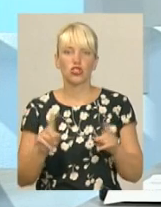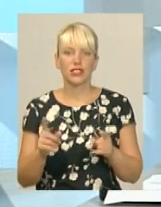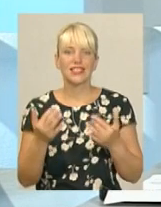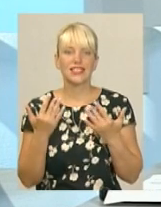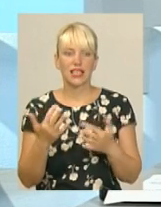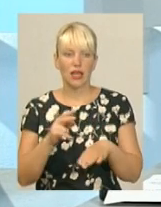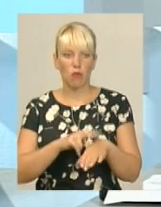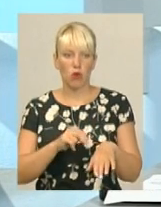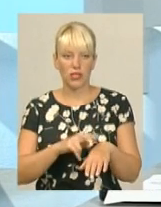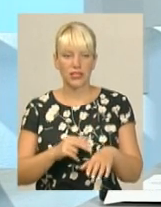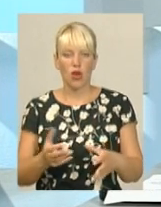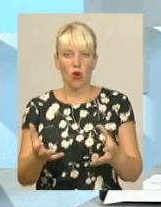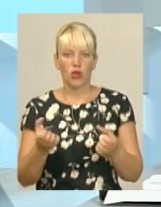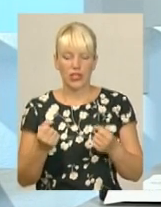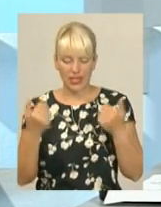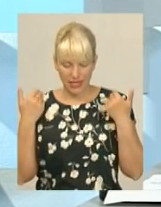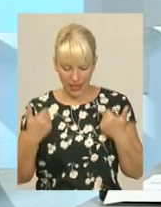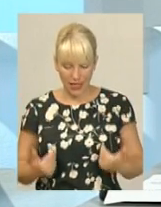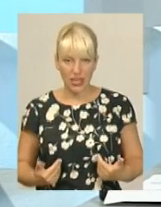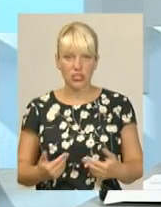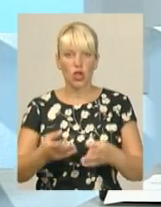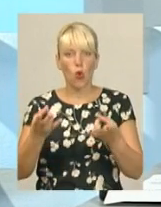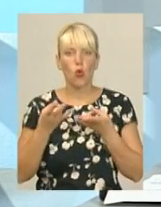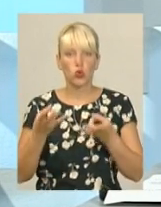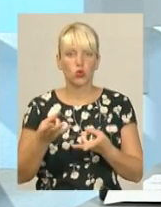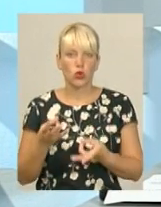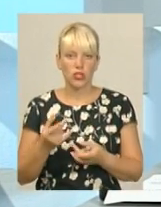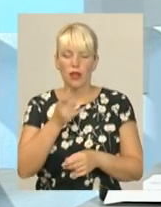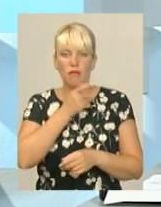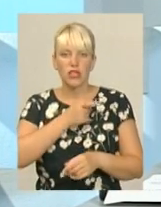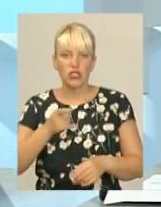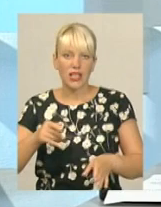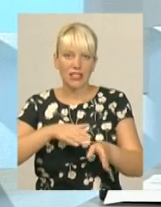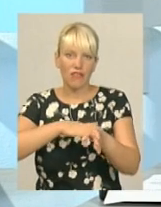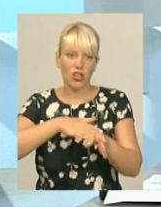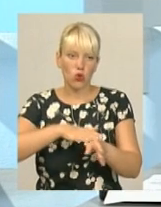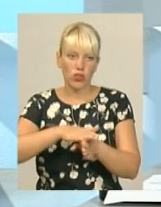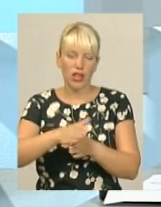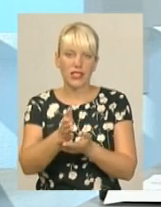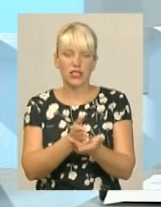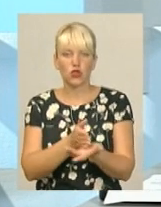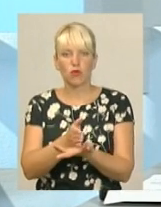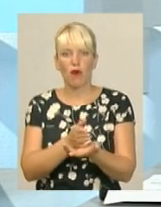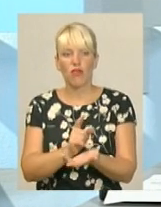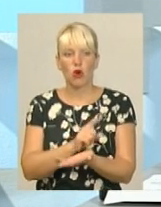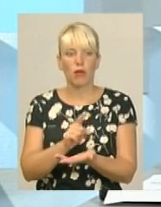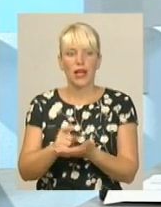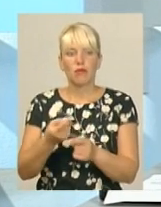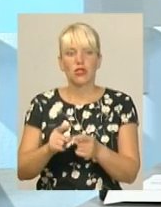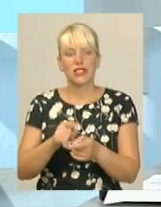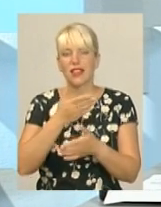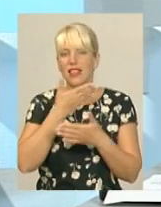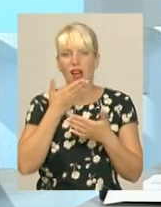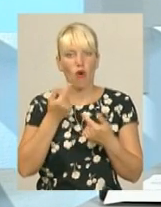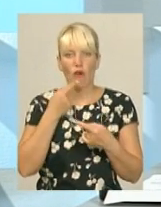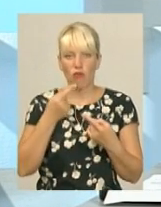поліцейські отримали тілесних ушкоджень під час виконання службових обов'язків. Ми це свідомо не говоримо, тому що ми по-різному це